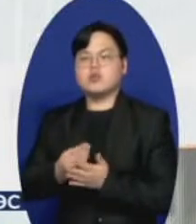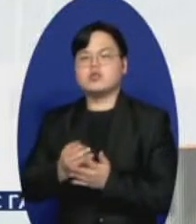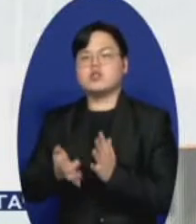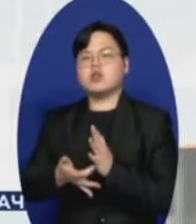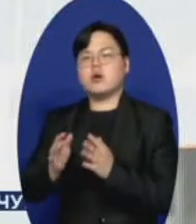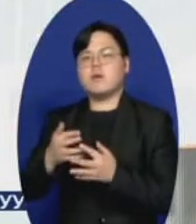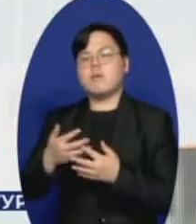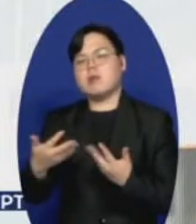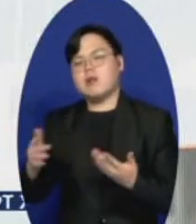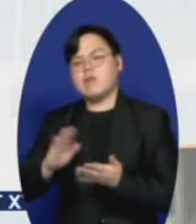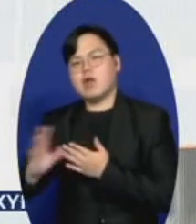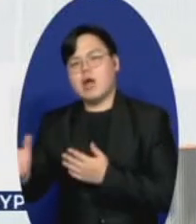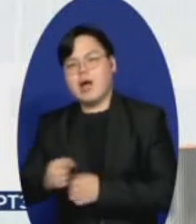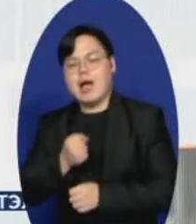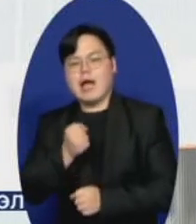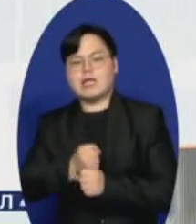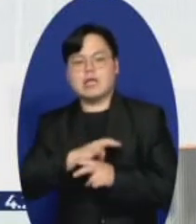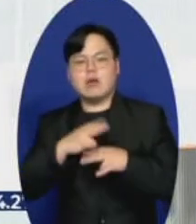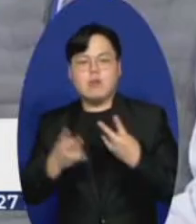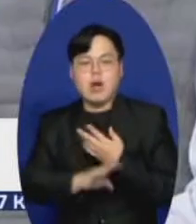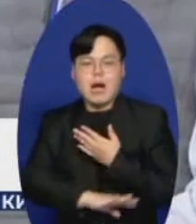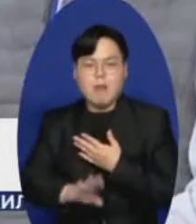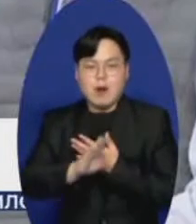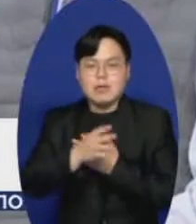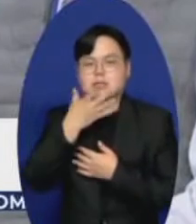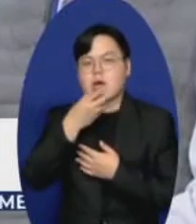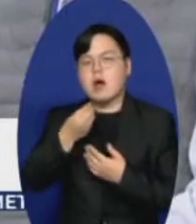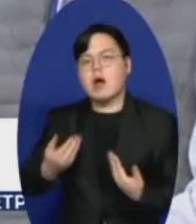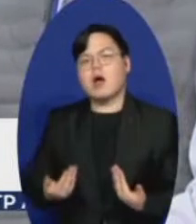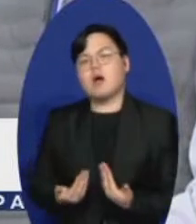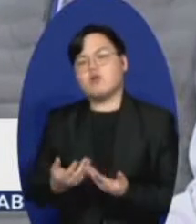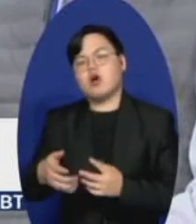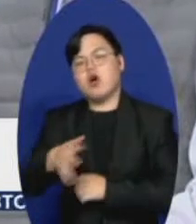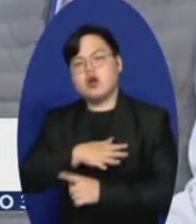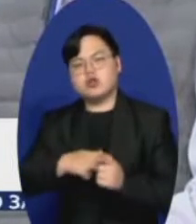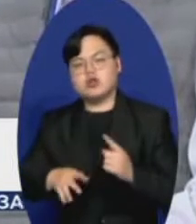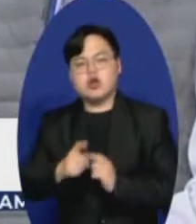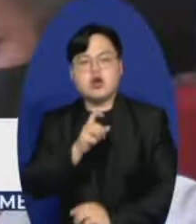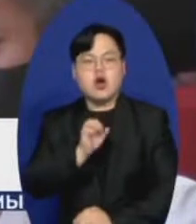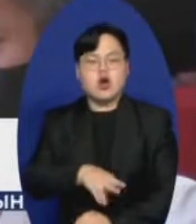төхөөрөмжийн шинжилэл, ажилчдын нийгмийн хамгаалал, эрүүл аюулгүй амьдрах таатай орчин гээд